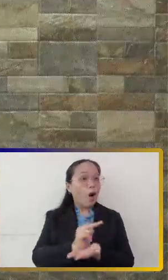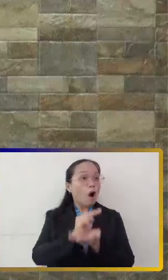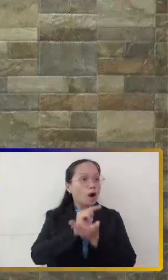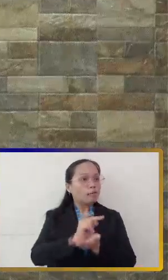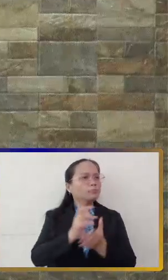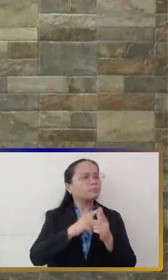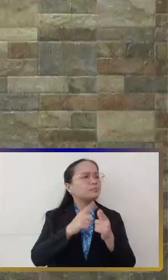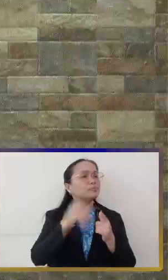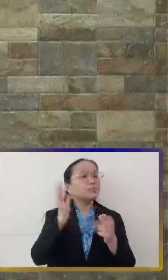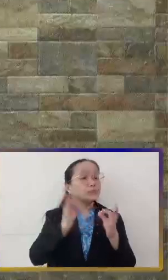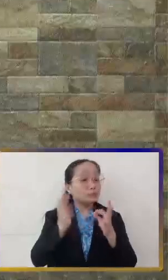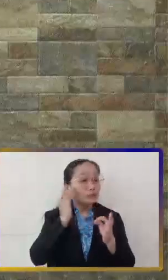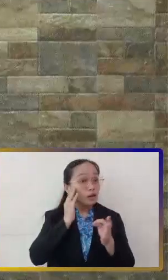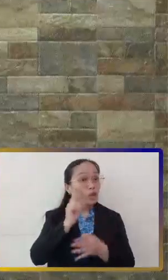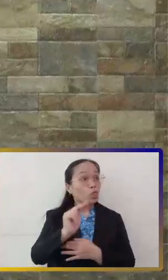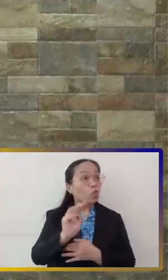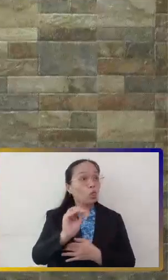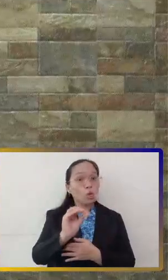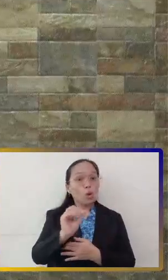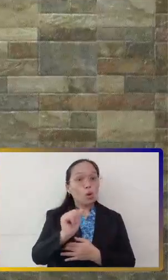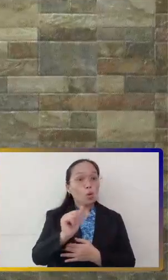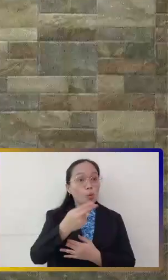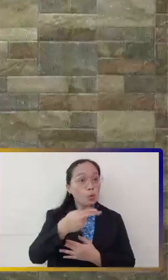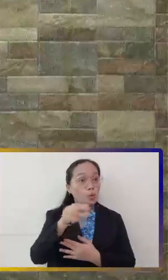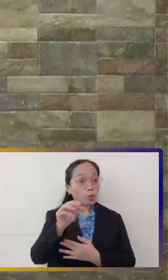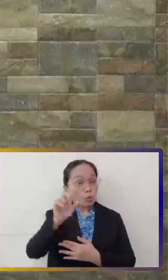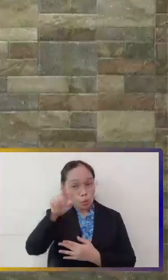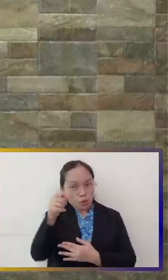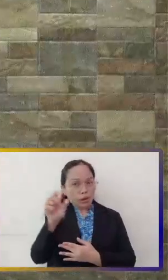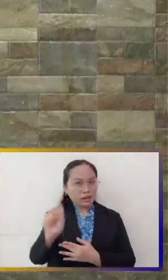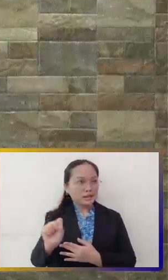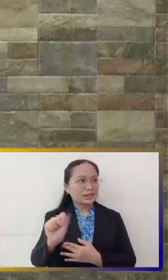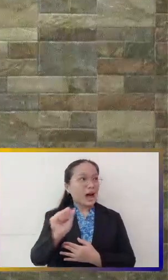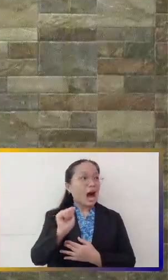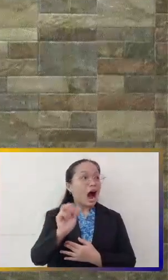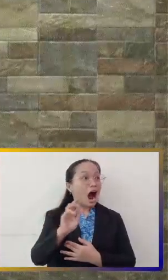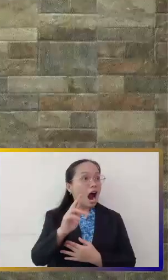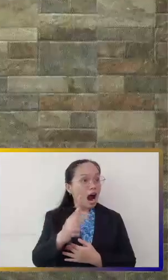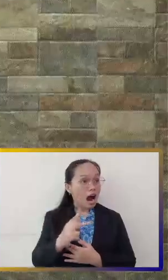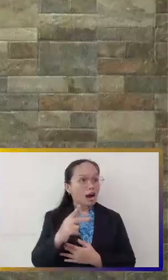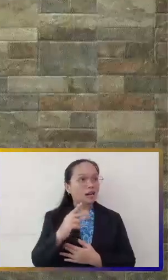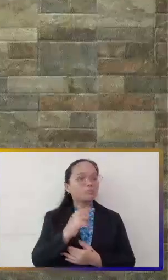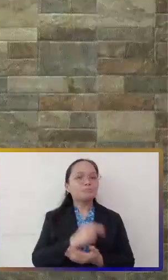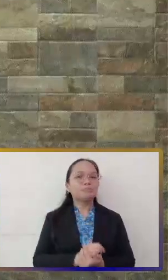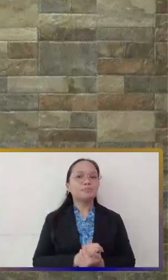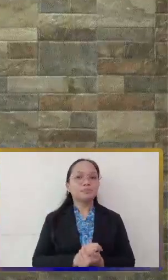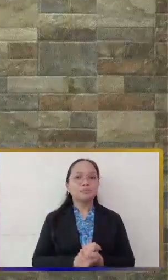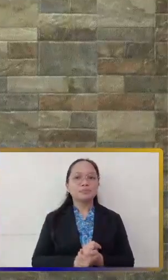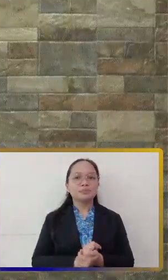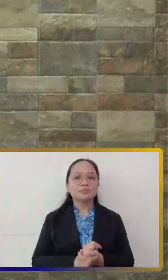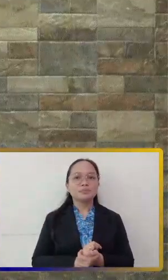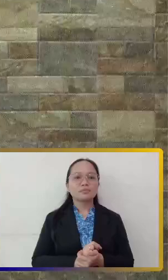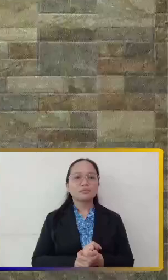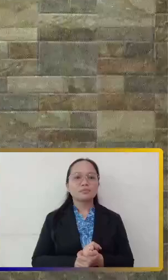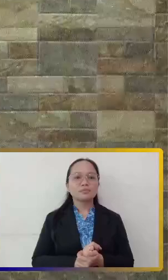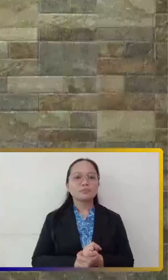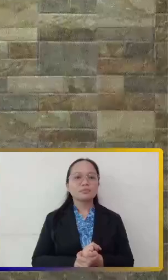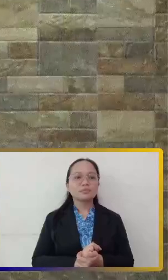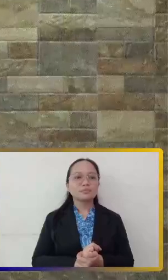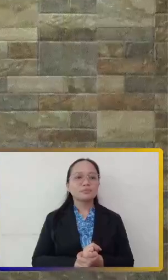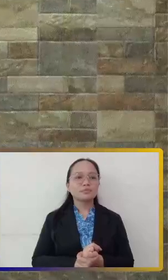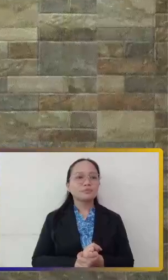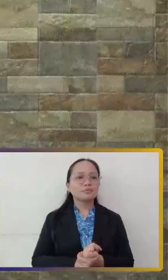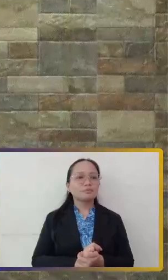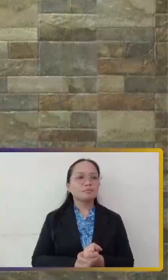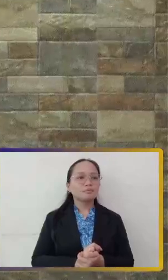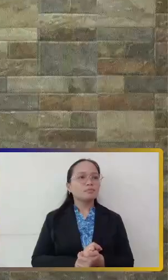So it's the Ark of Noah, Noah's Ark kung tawagin po natin, wala lang dito mga kapatid si Ice. No? Madali niya sana sagutin yan.